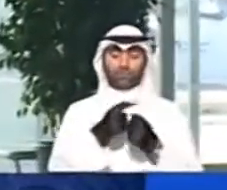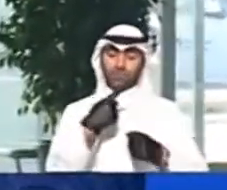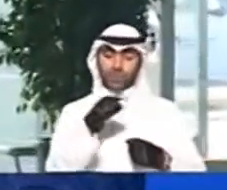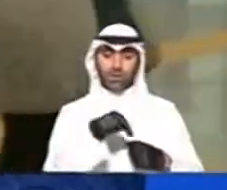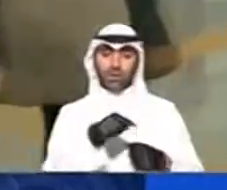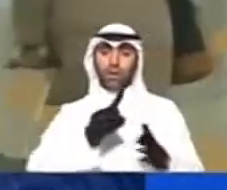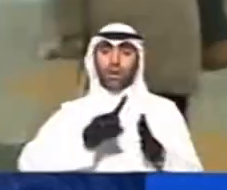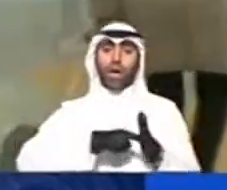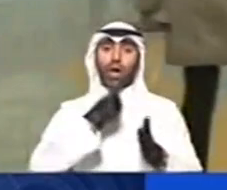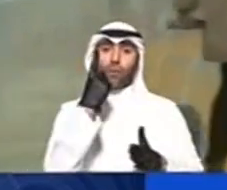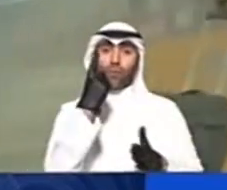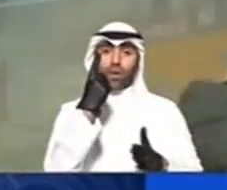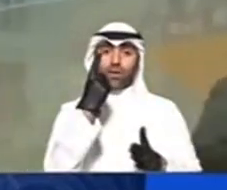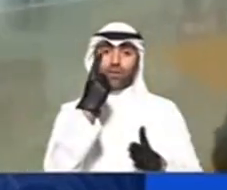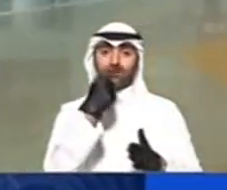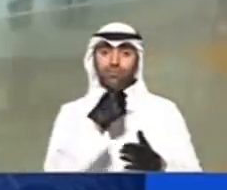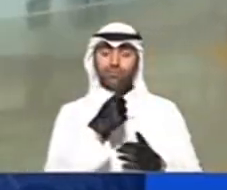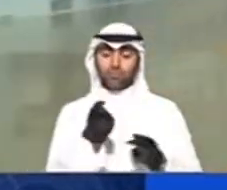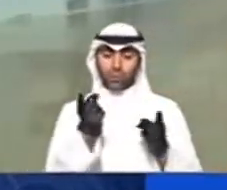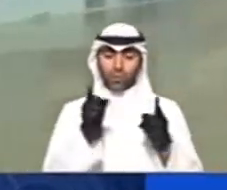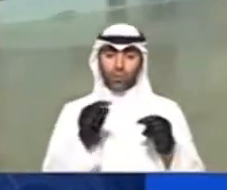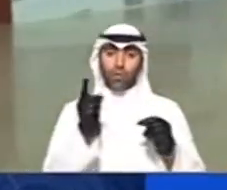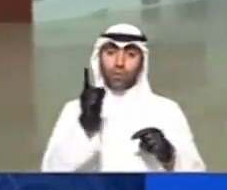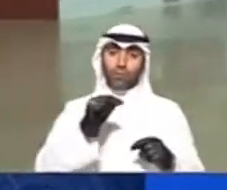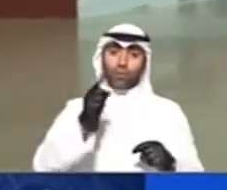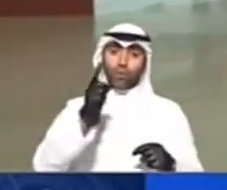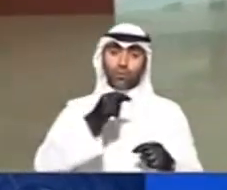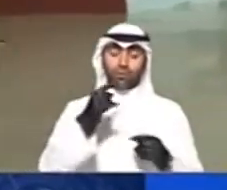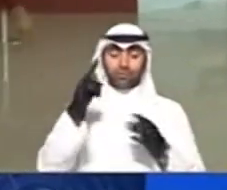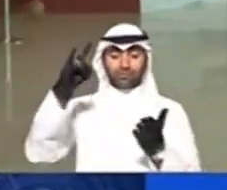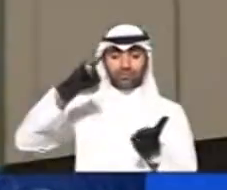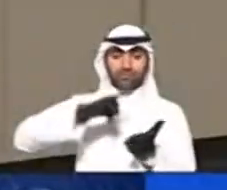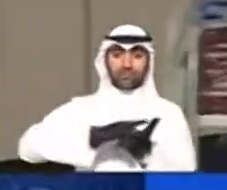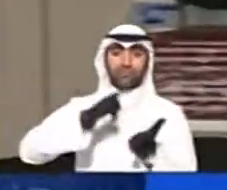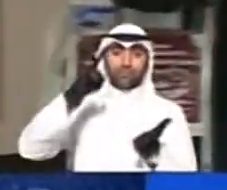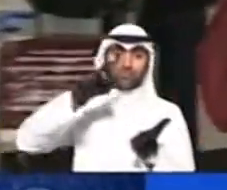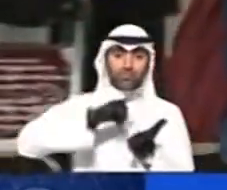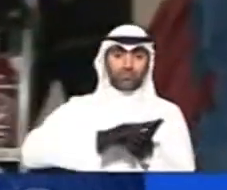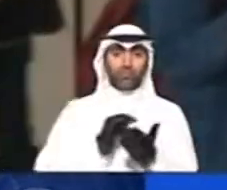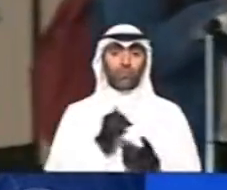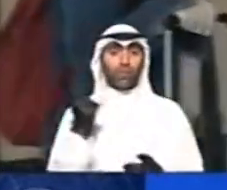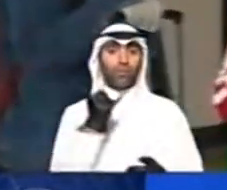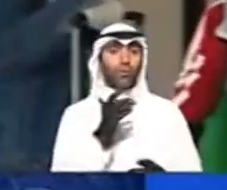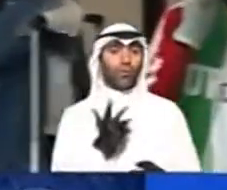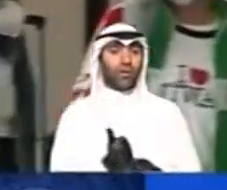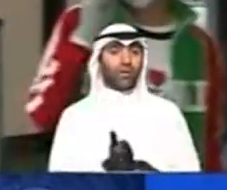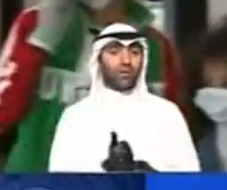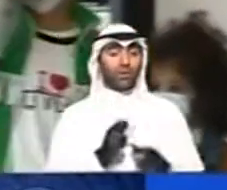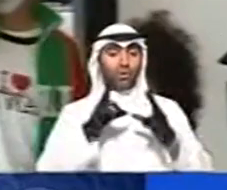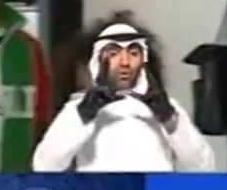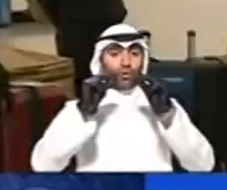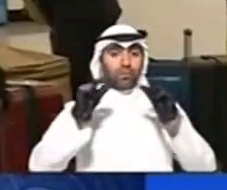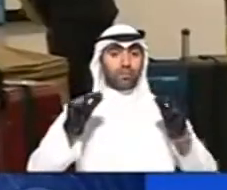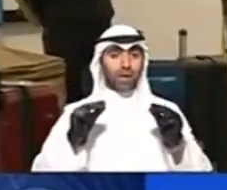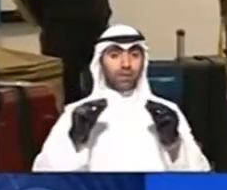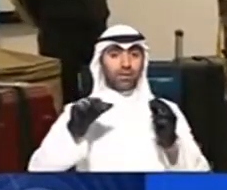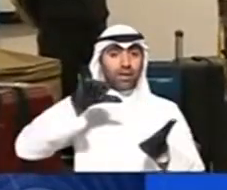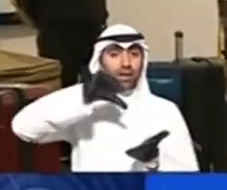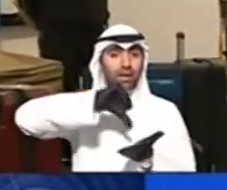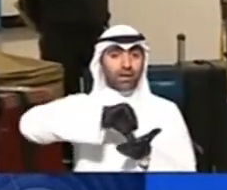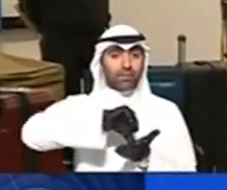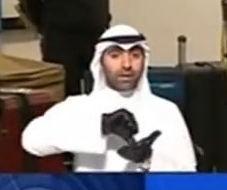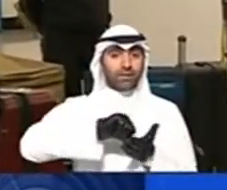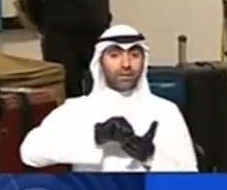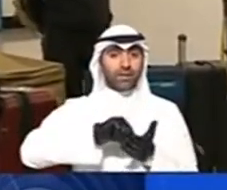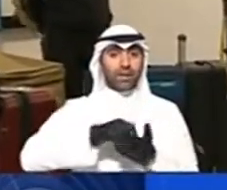الأولى لإعادة العالقين في 4 دول هي لبنان وإيران وإسبانيا